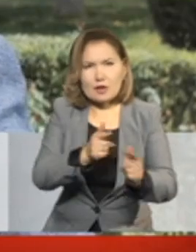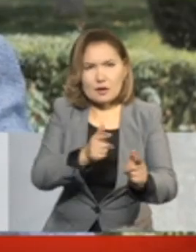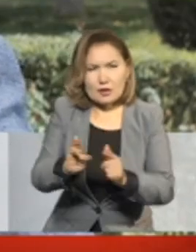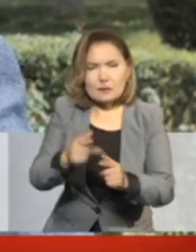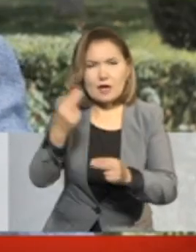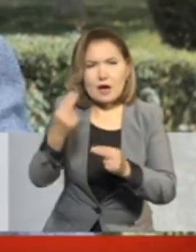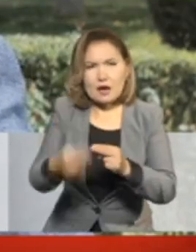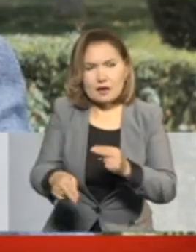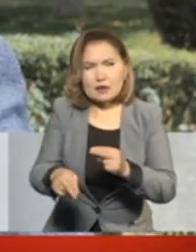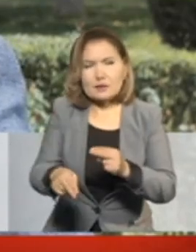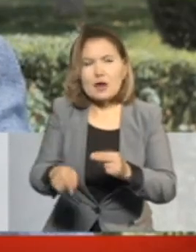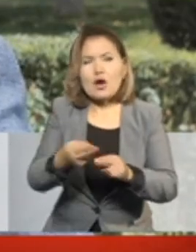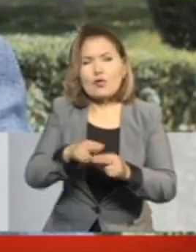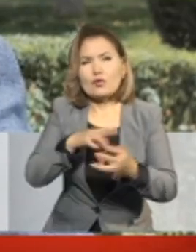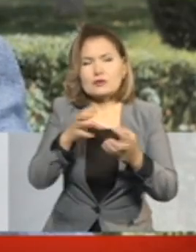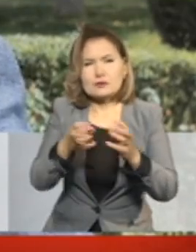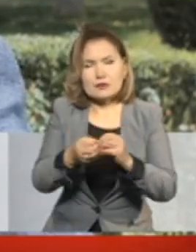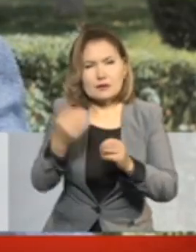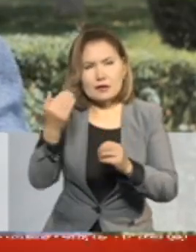Жаңағы кейбір